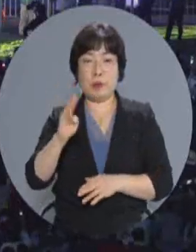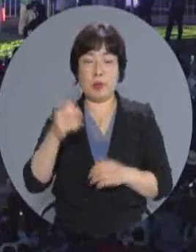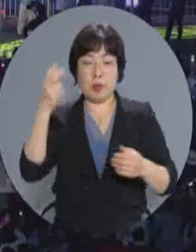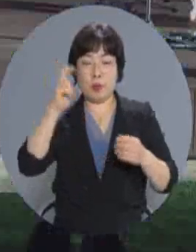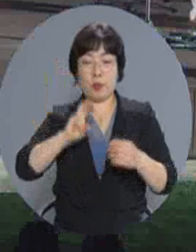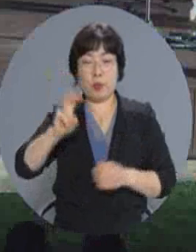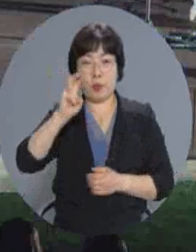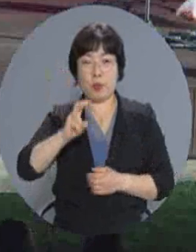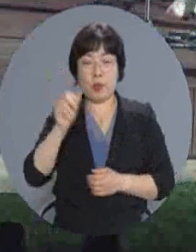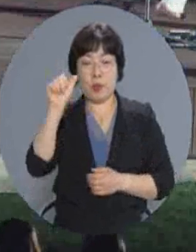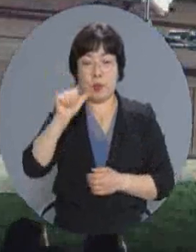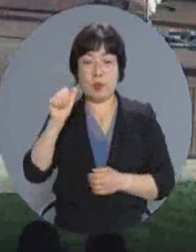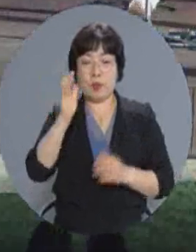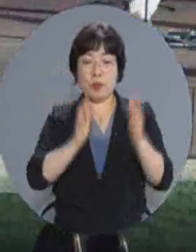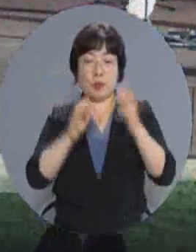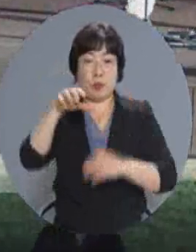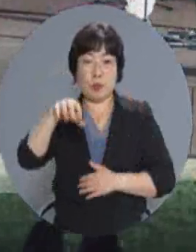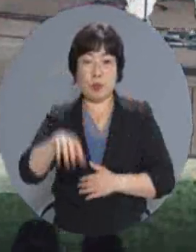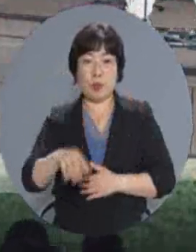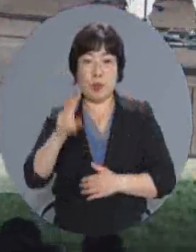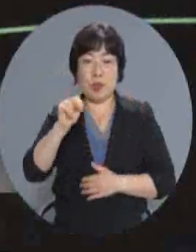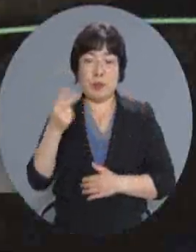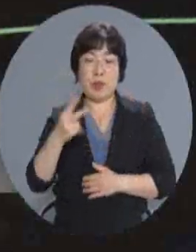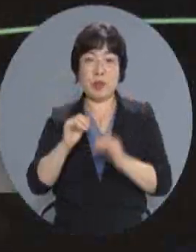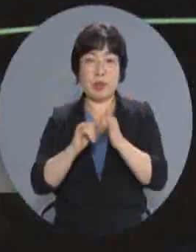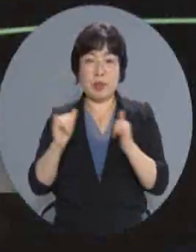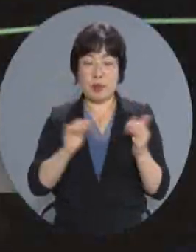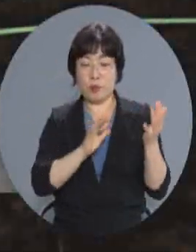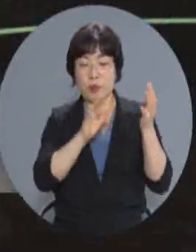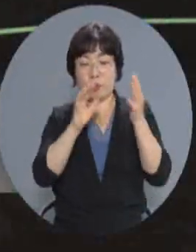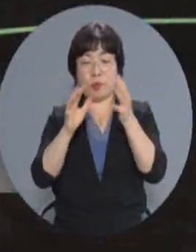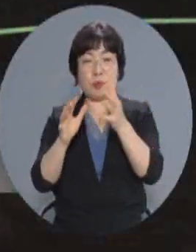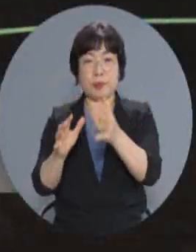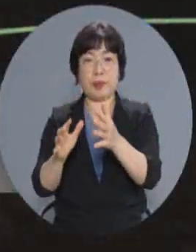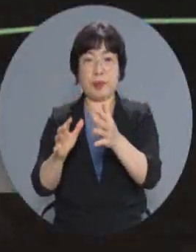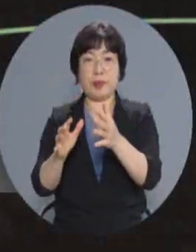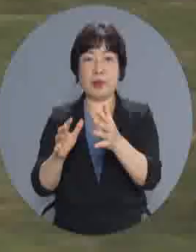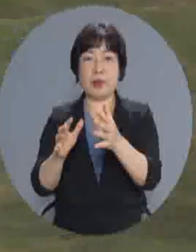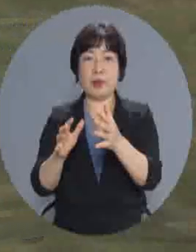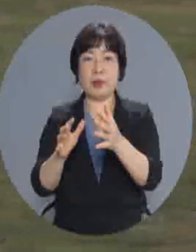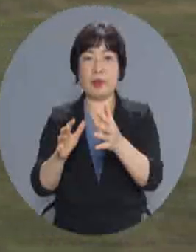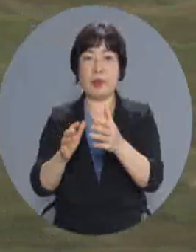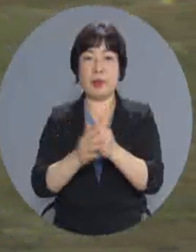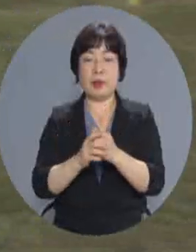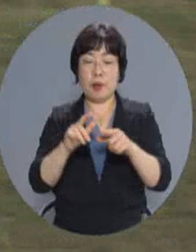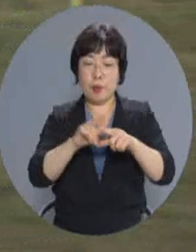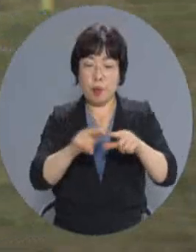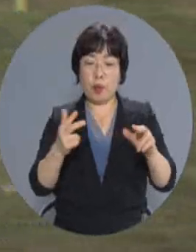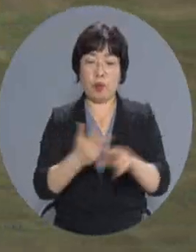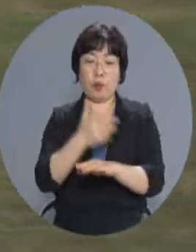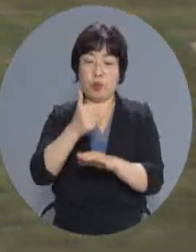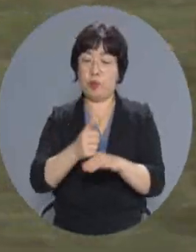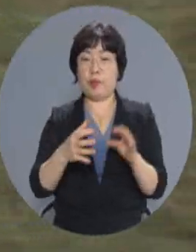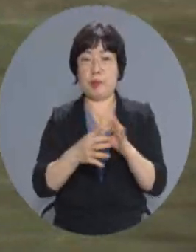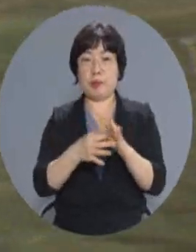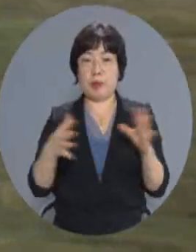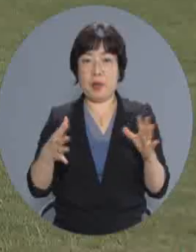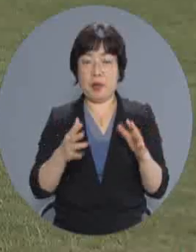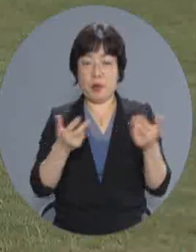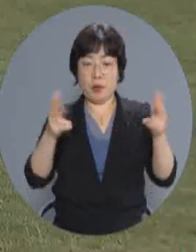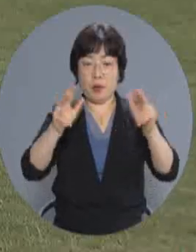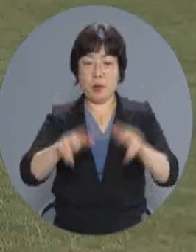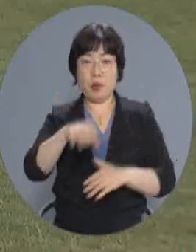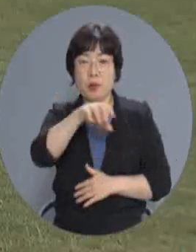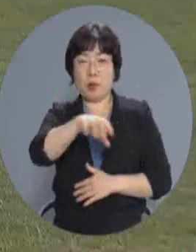열린 오천 그린 광장에는 2만 2천여 명의 시민들이 모여들었습니다. 평일과 주말을 가리지 않고